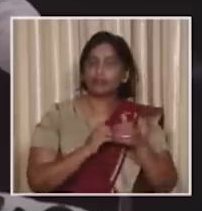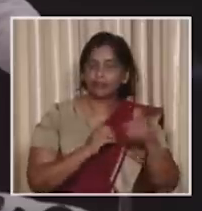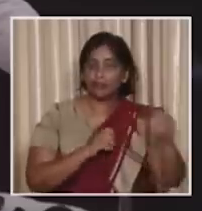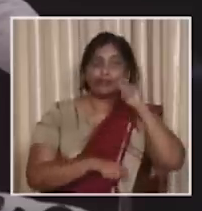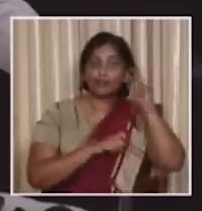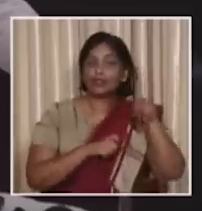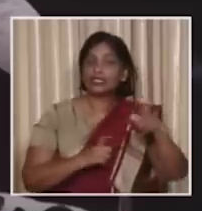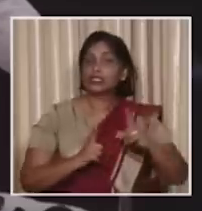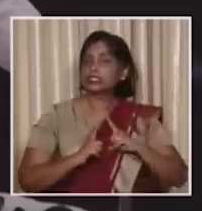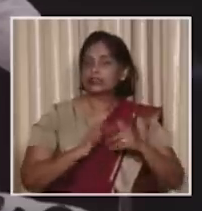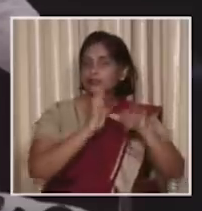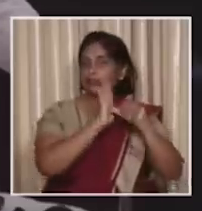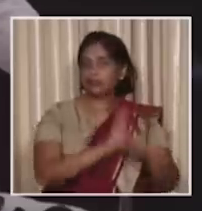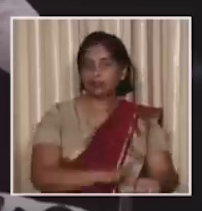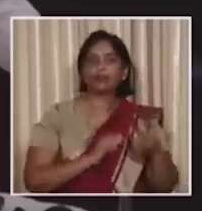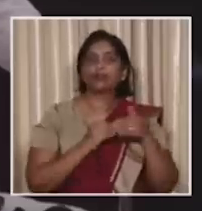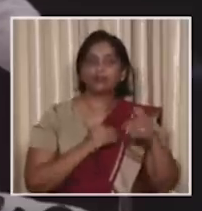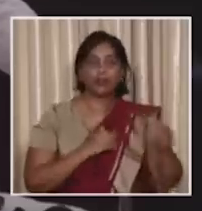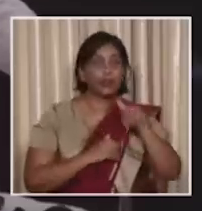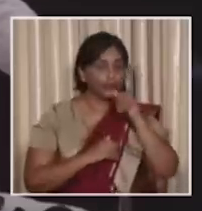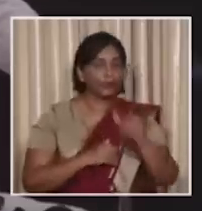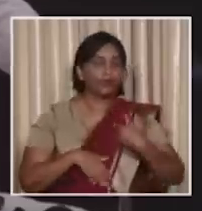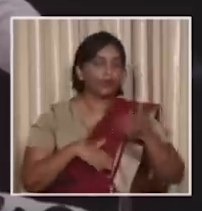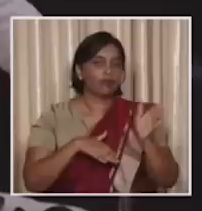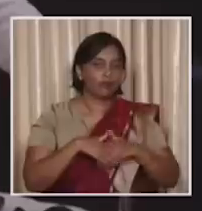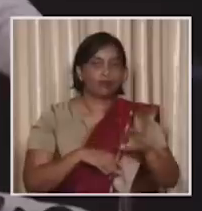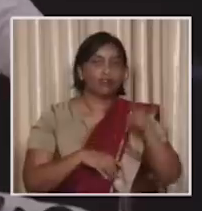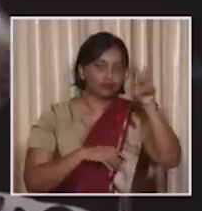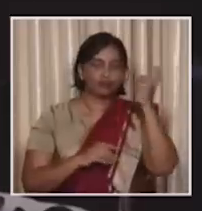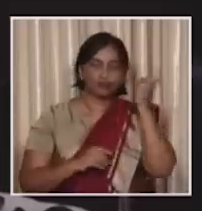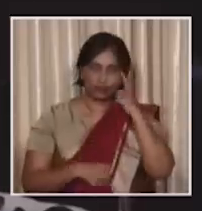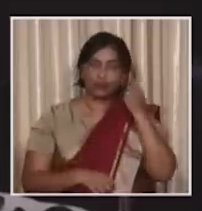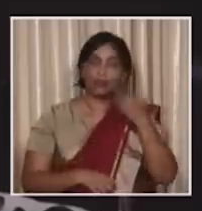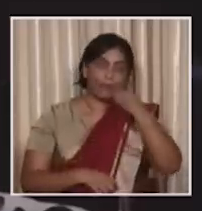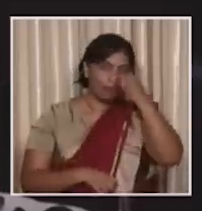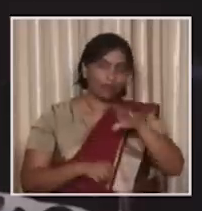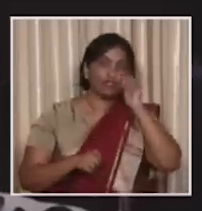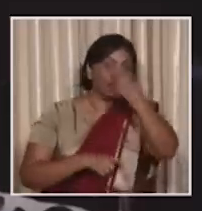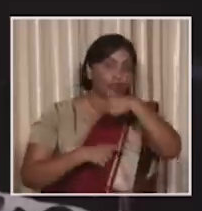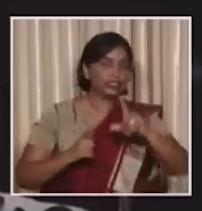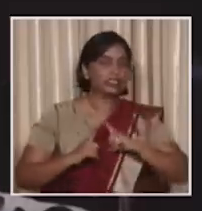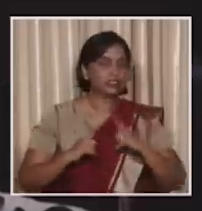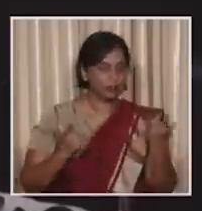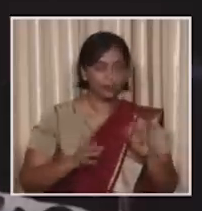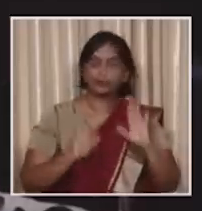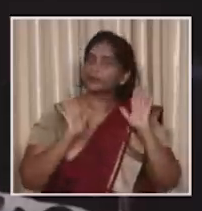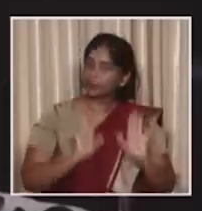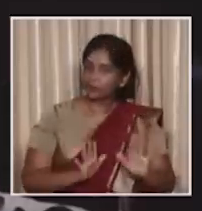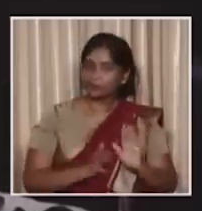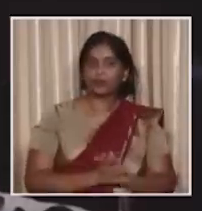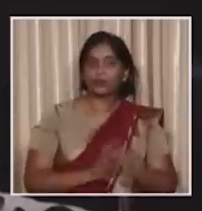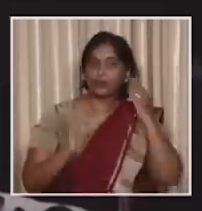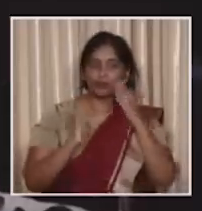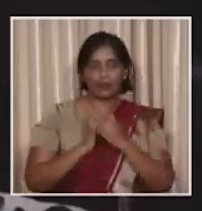සැබෑ ජනතාවගේ ජීවිතය යටපත් කරගැනීම යන යථාර්ථයකට අපි මුහුණ දෙමින් තිබෙන ඔබතුමත් දන්නවා මාතර ජනතාවගේ ජීවිතය ගැන. කෙසේ වුවත්